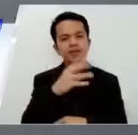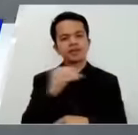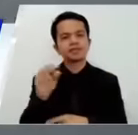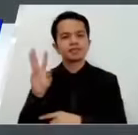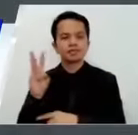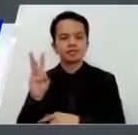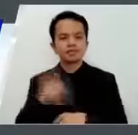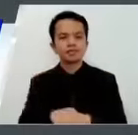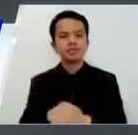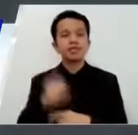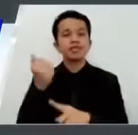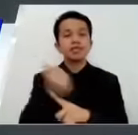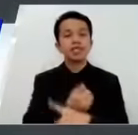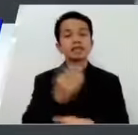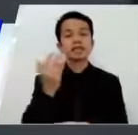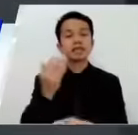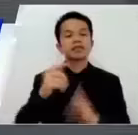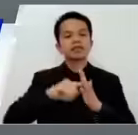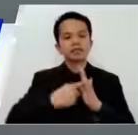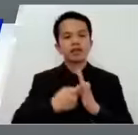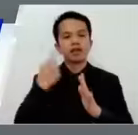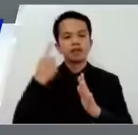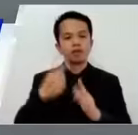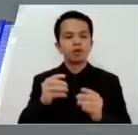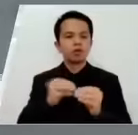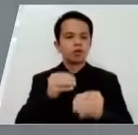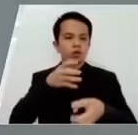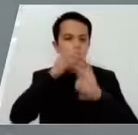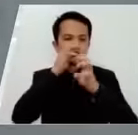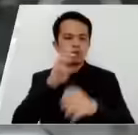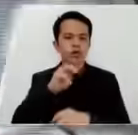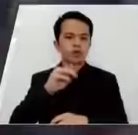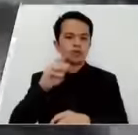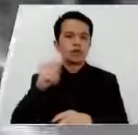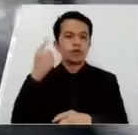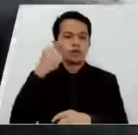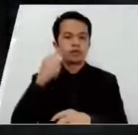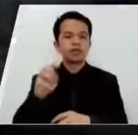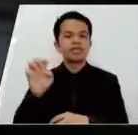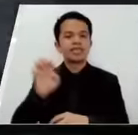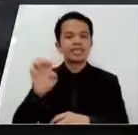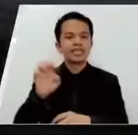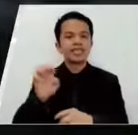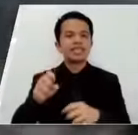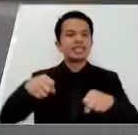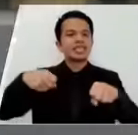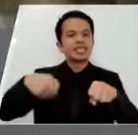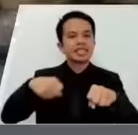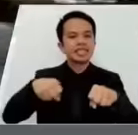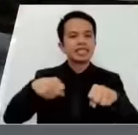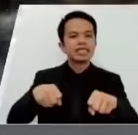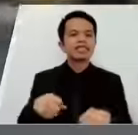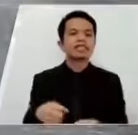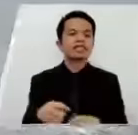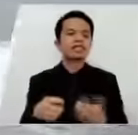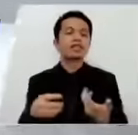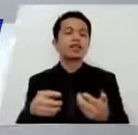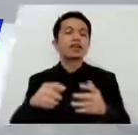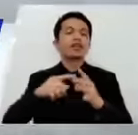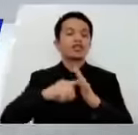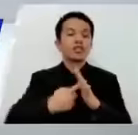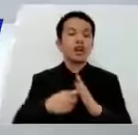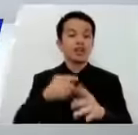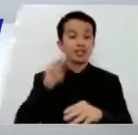April 15 din magsisimula ang paghihigpit ng MMDA sa mga e-trike, e-bike at e-scooter. Sa Lunes, huhulihin na sila kapag dumaan sa